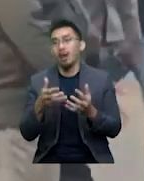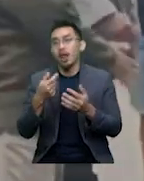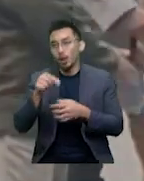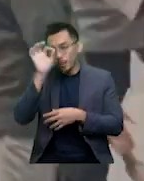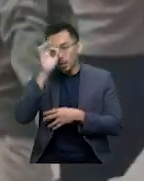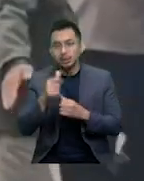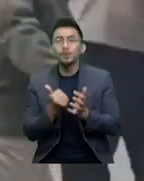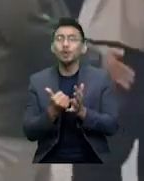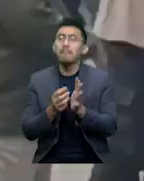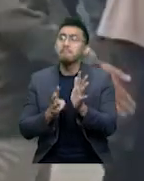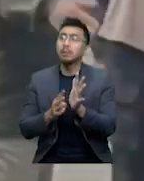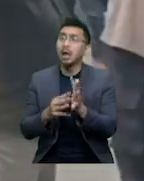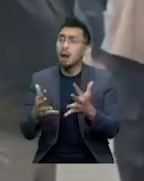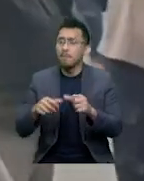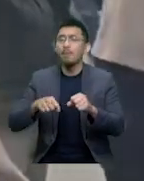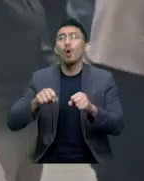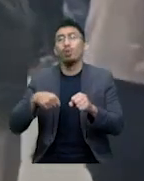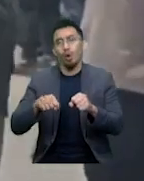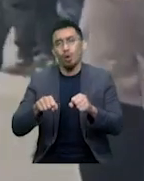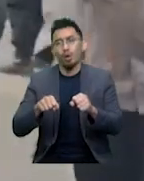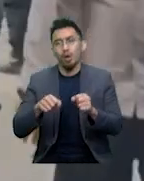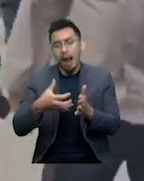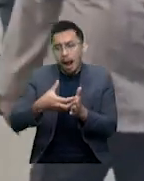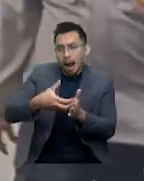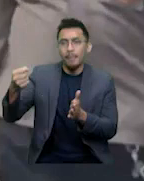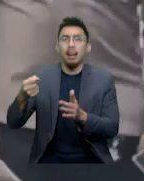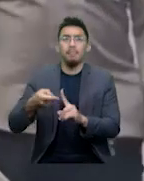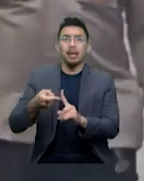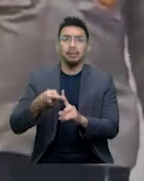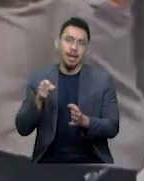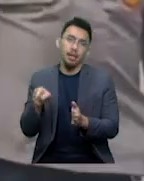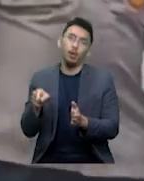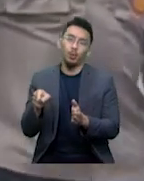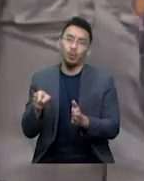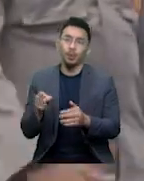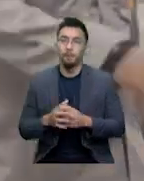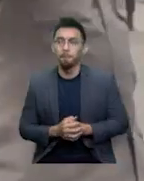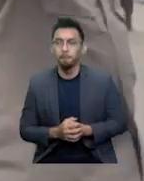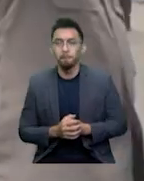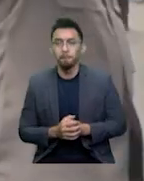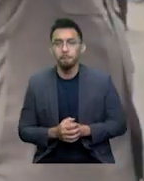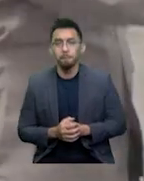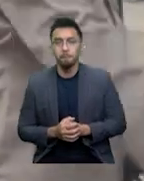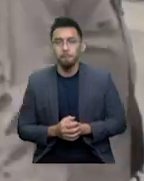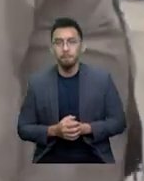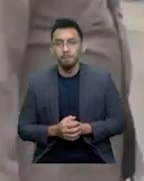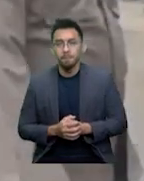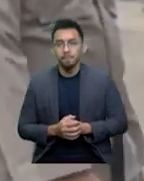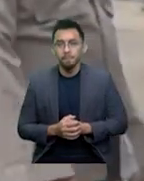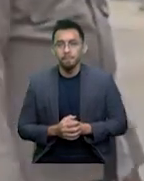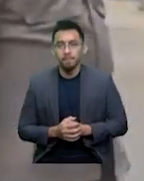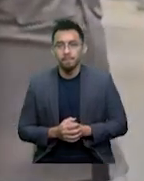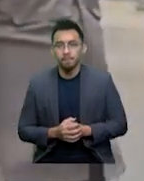motor, motor yang ditarik. Dari salah satu orang itu ditarik oleh pihak mereka. Nah, inilah